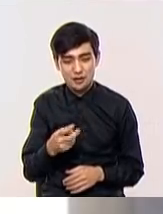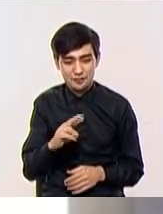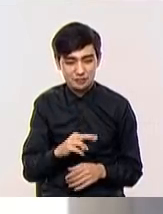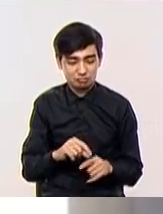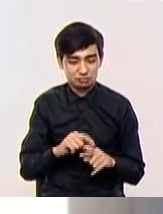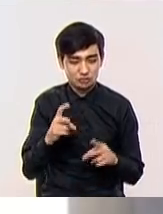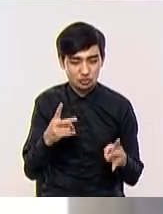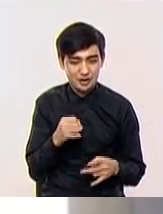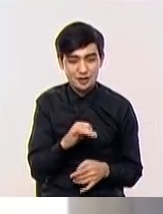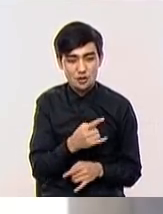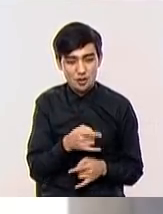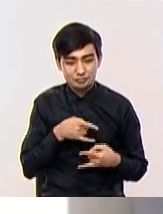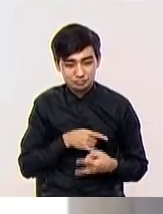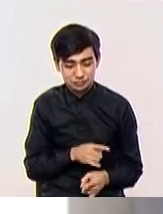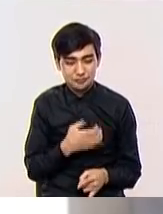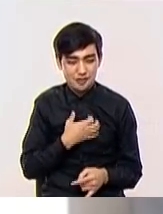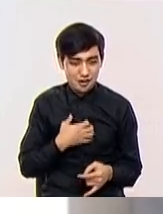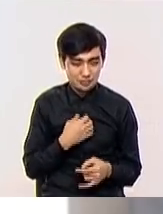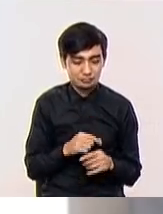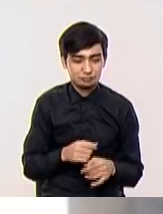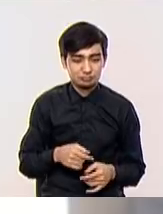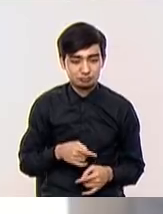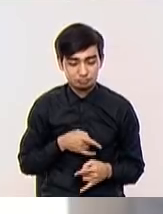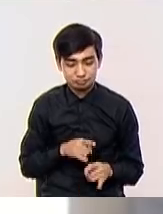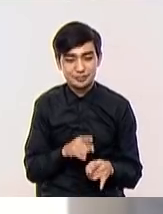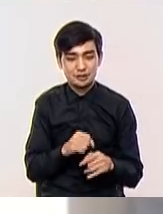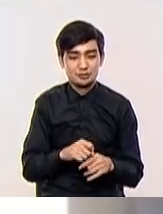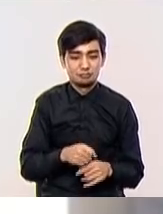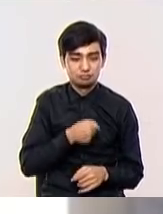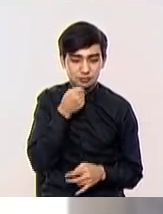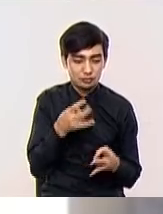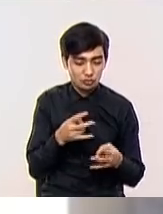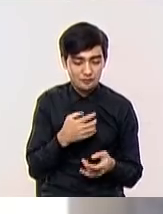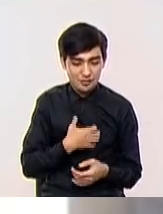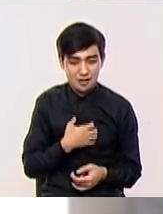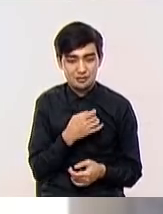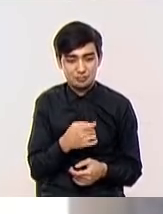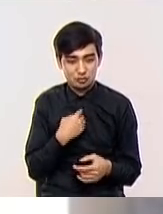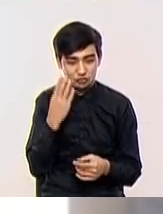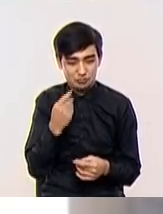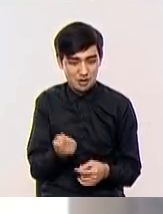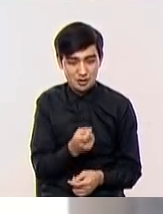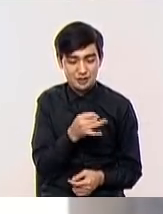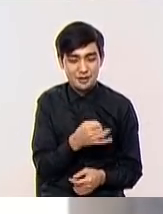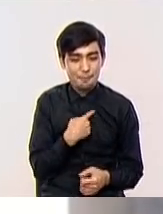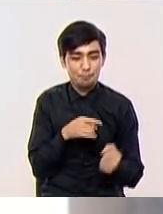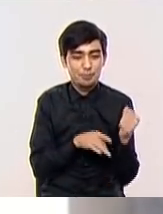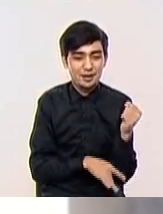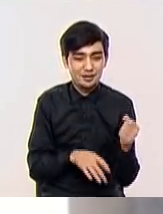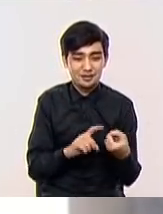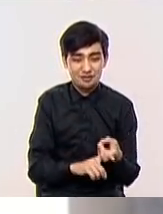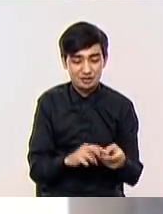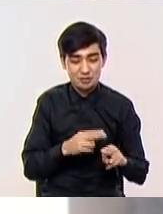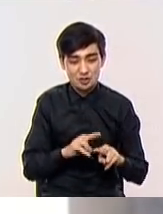қажет, баланың туының өсуі қажет. Бірақ олардың барлығын біз кедейшіліктің